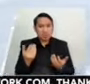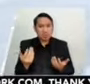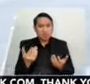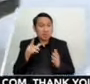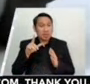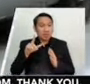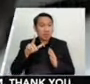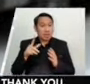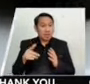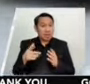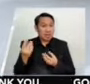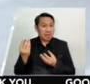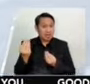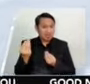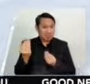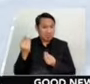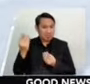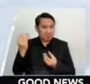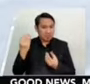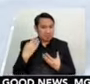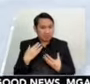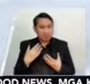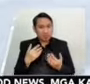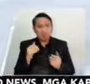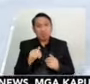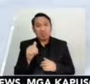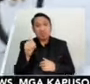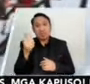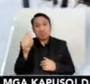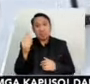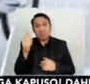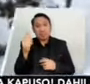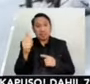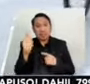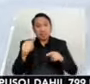doon sa operatiba nila, umakyat na sa 10 yung motorcycle riders na natikita nila.